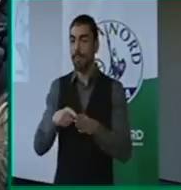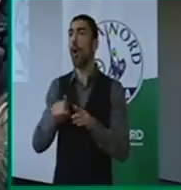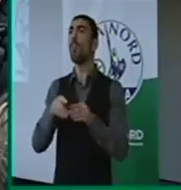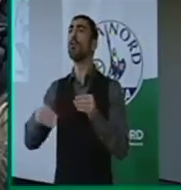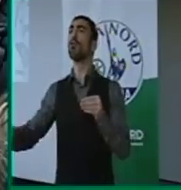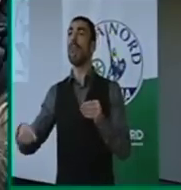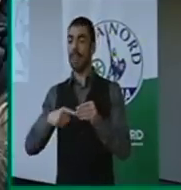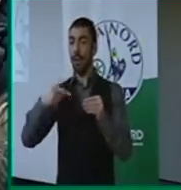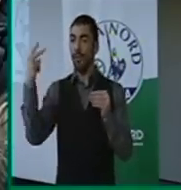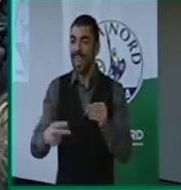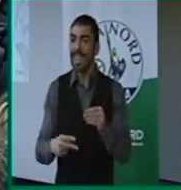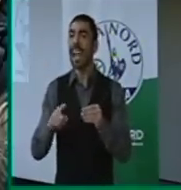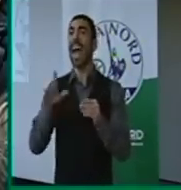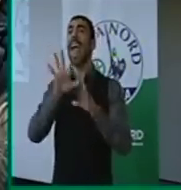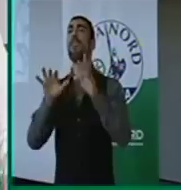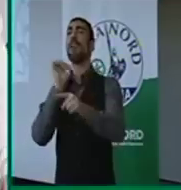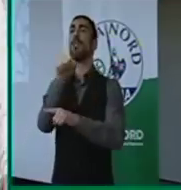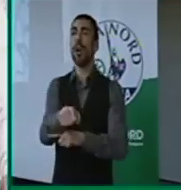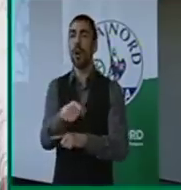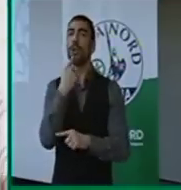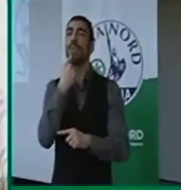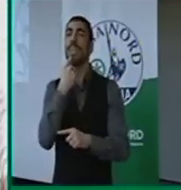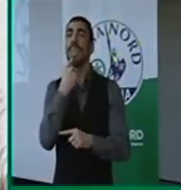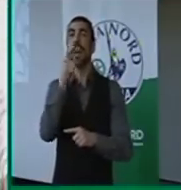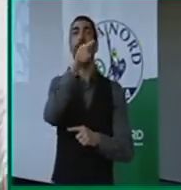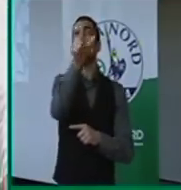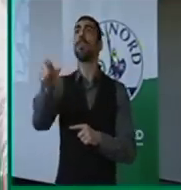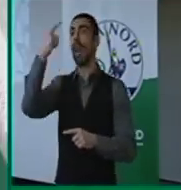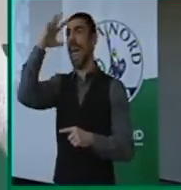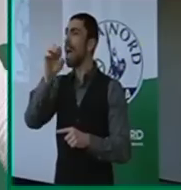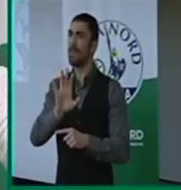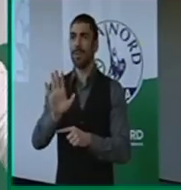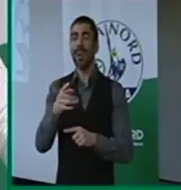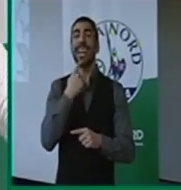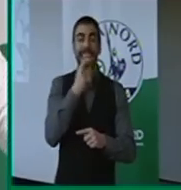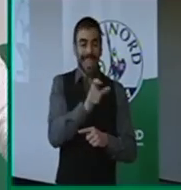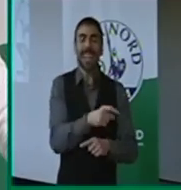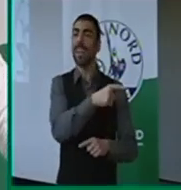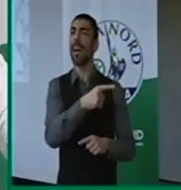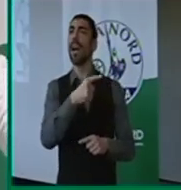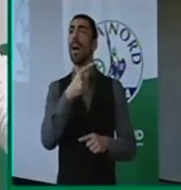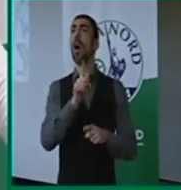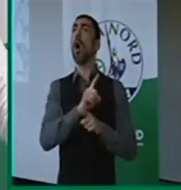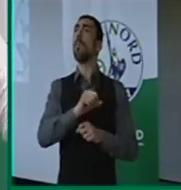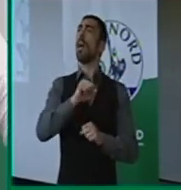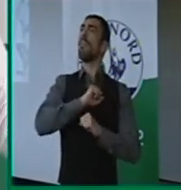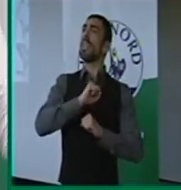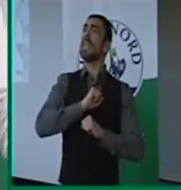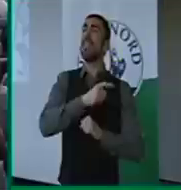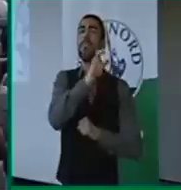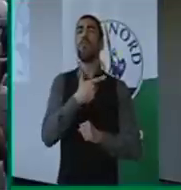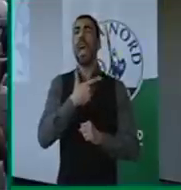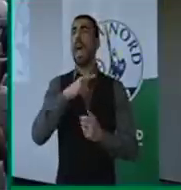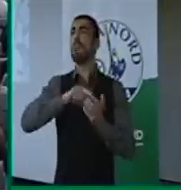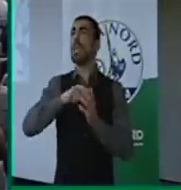strumenti di verità e di controinformazione a chi ha già capito datelo in mano a chi magari in buona fede sono decine e milioni di